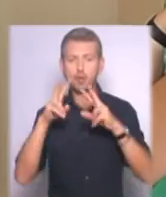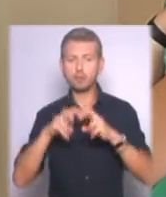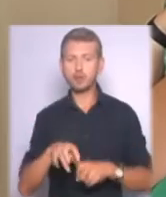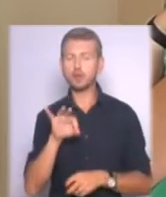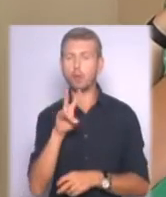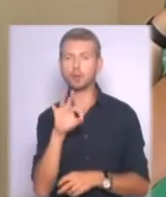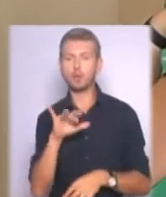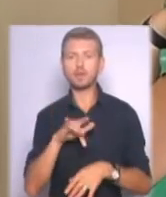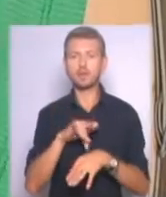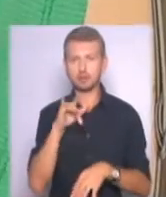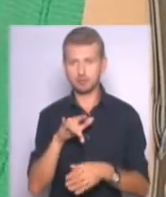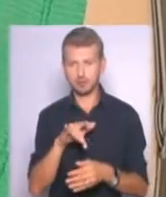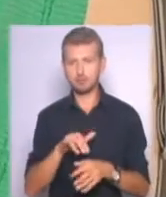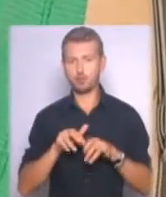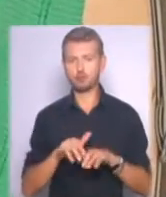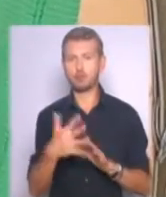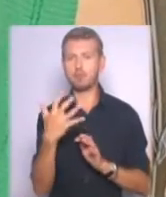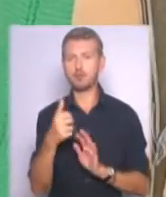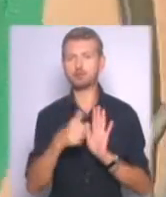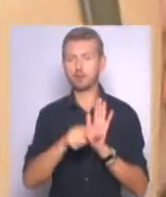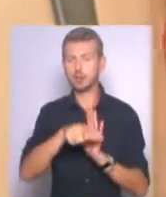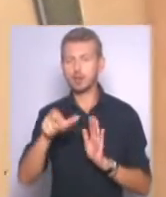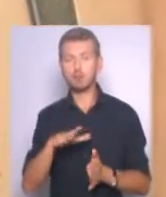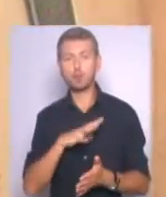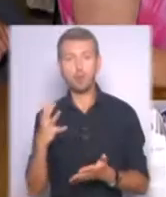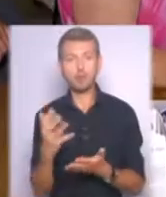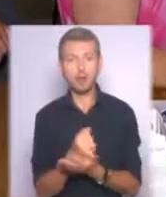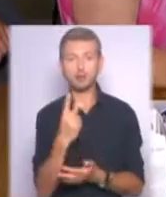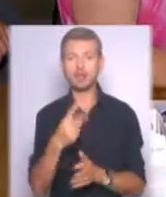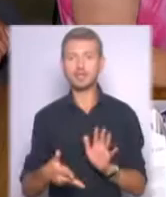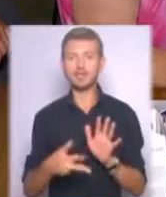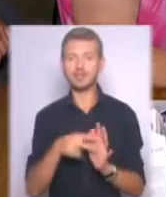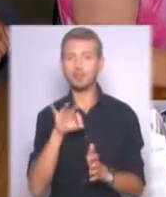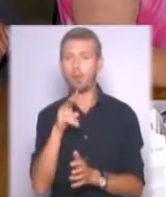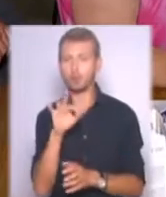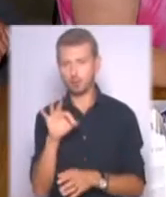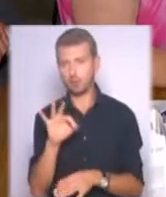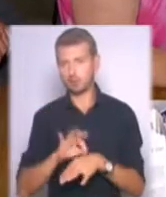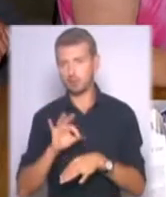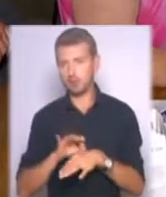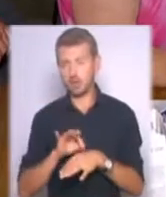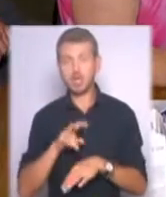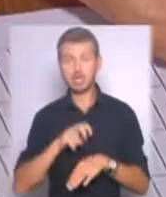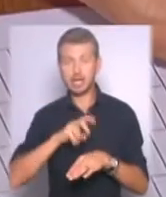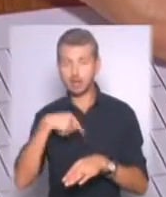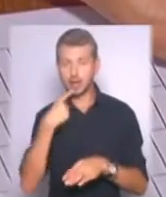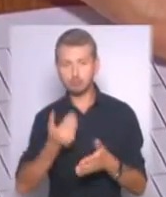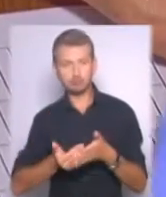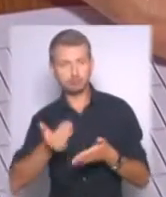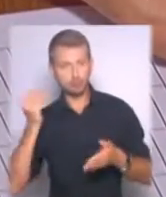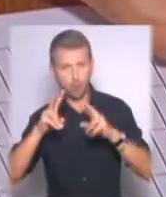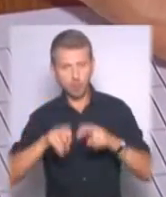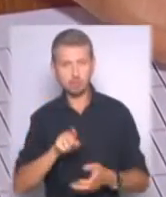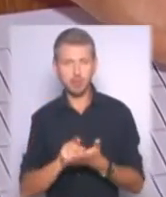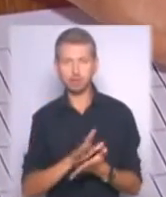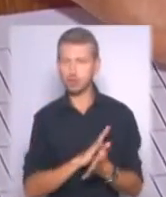онкоцентрі пройшли 560 киян. Було знайдено 28 онкопатологій. Лікарі наголошують, профілактичні огляди мають стати для всіх